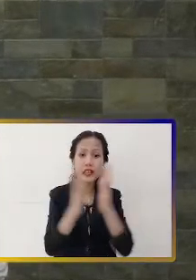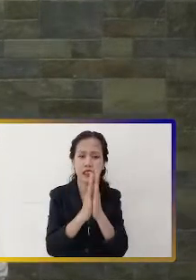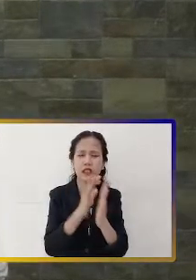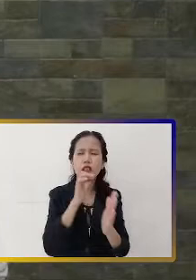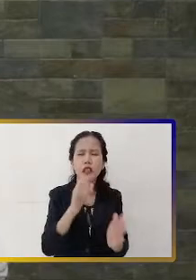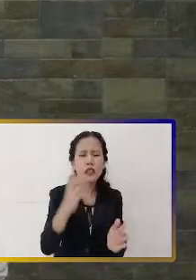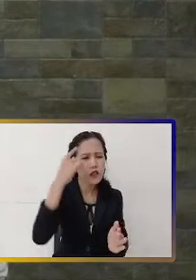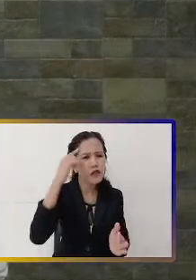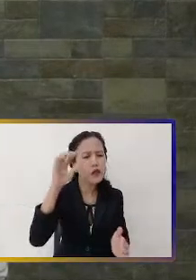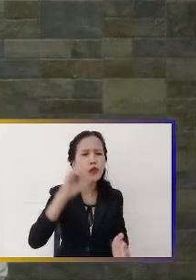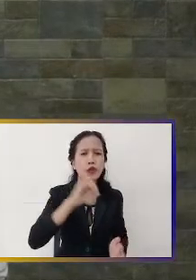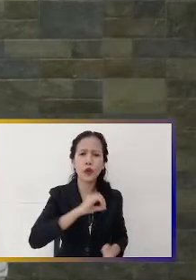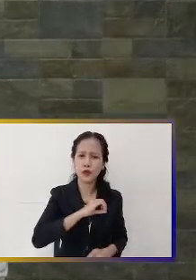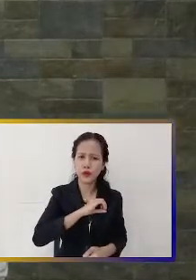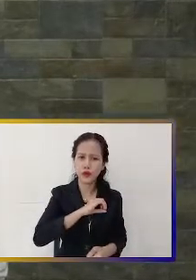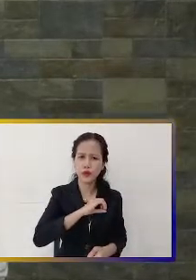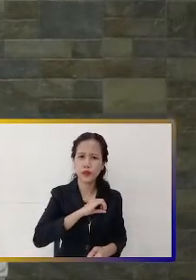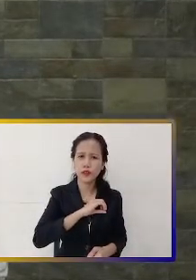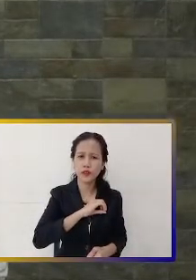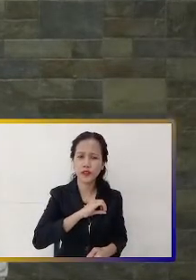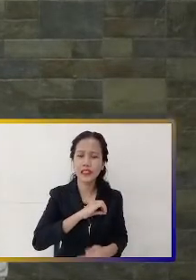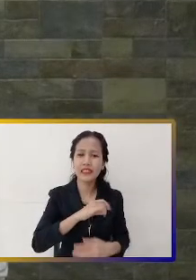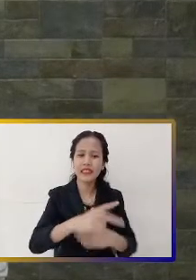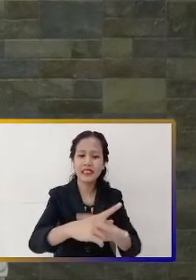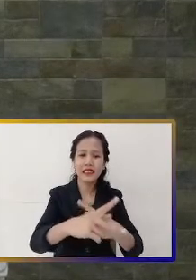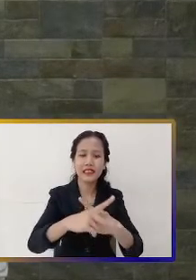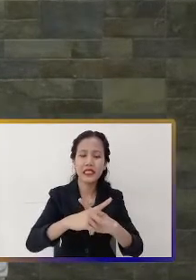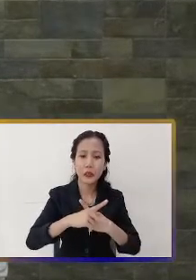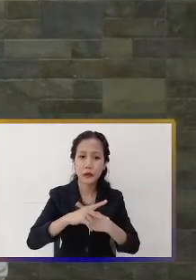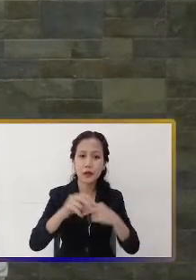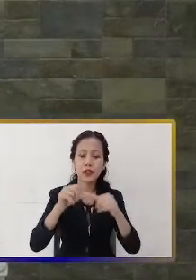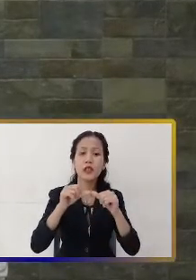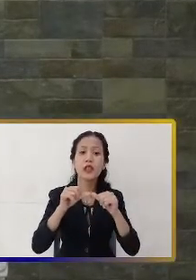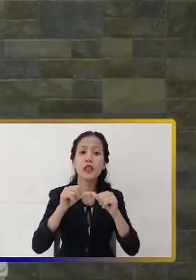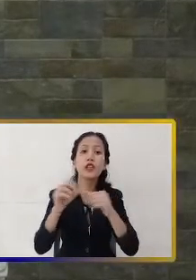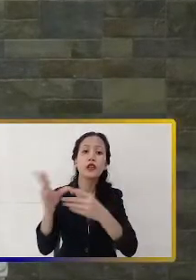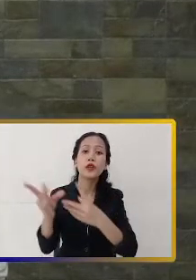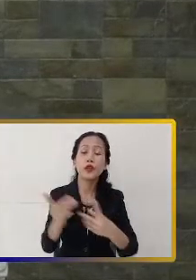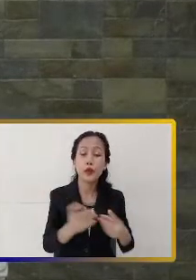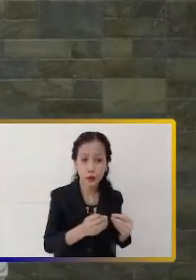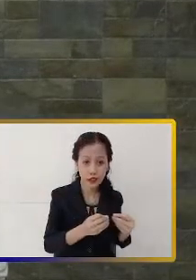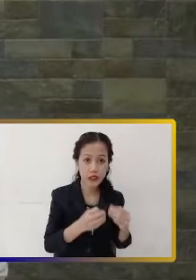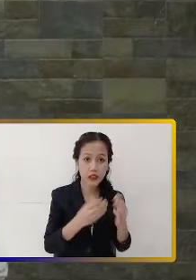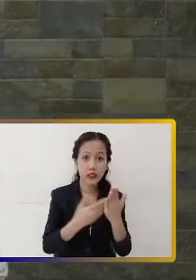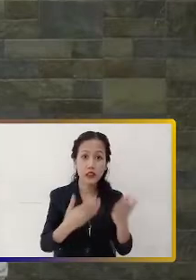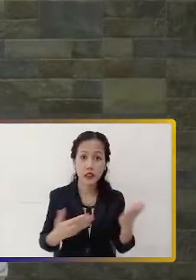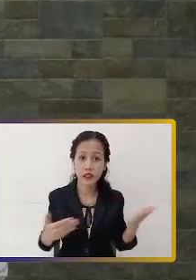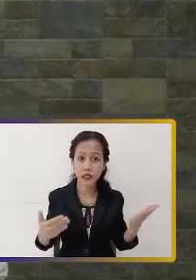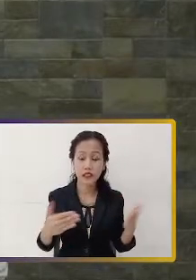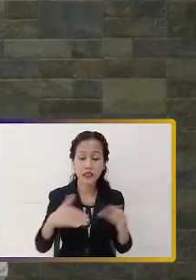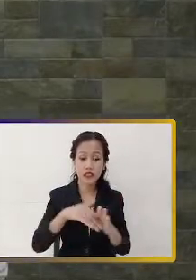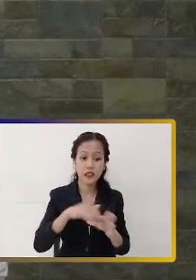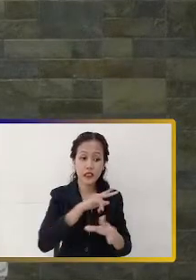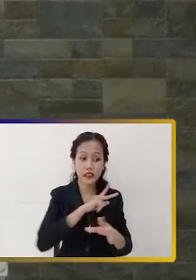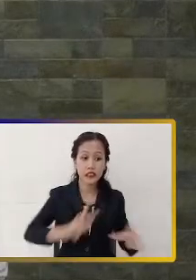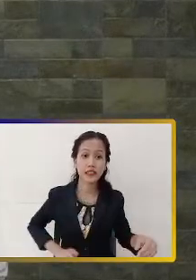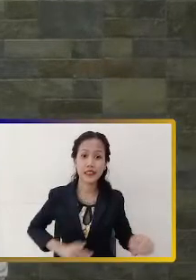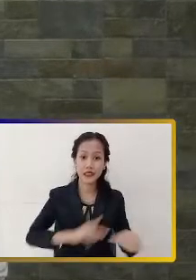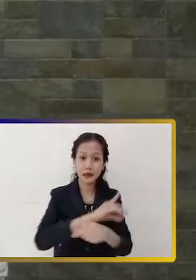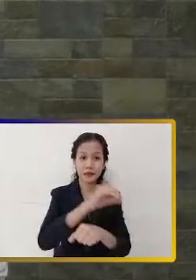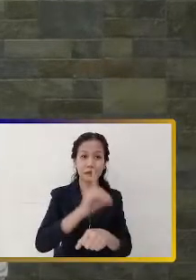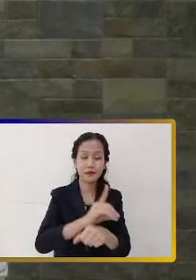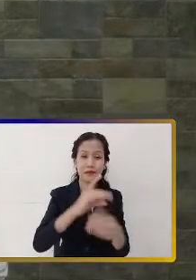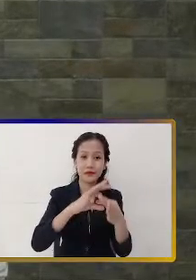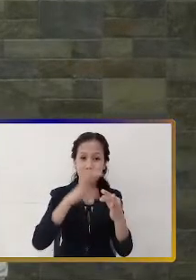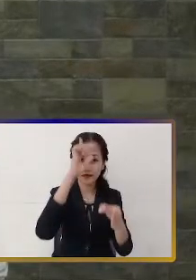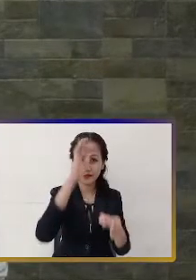sa kanya. And he keeps doing yung mga bagay sa kingdom ng Panginoon. You understand